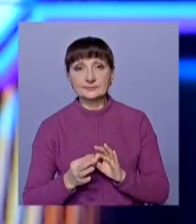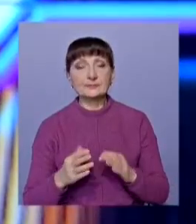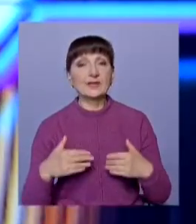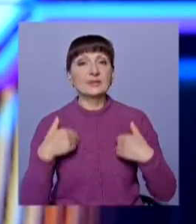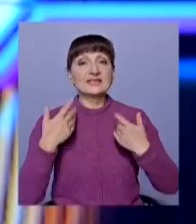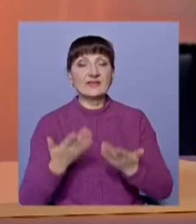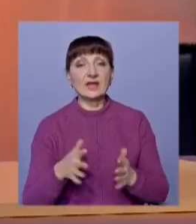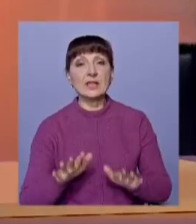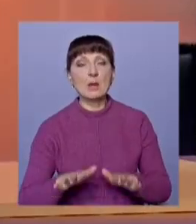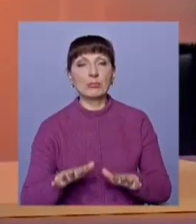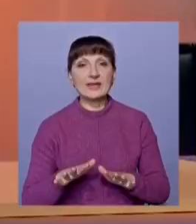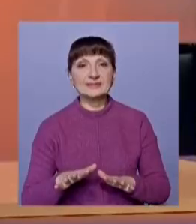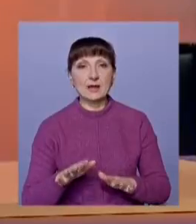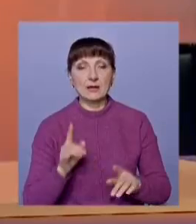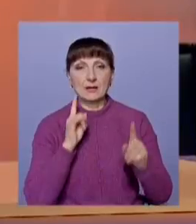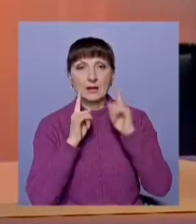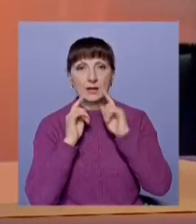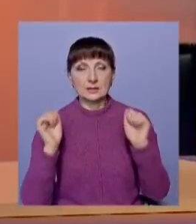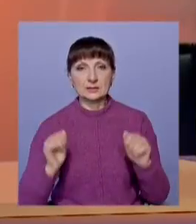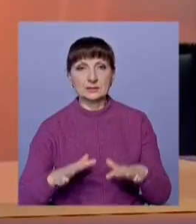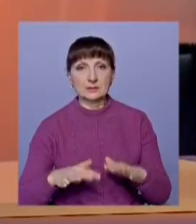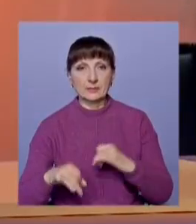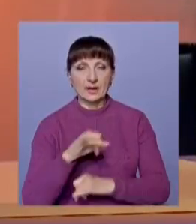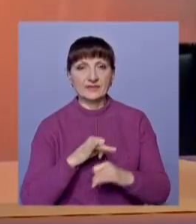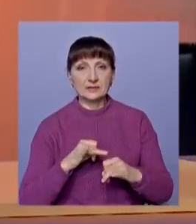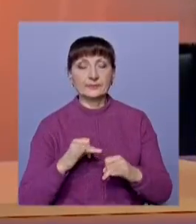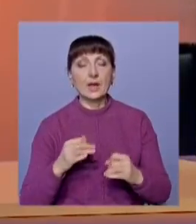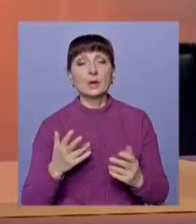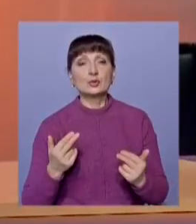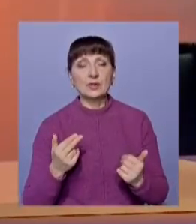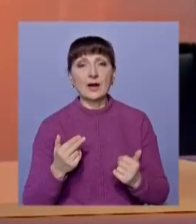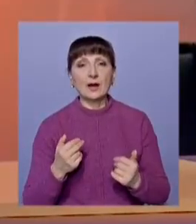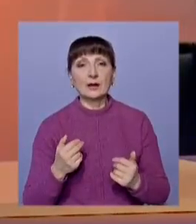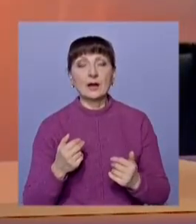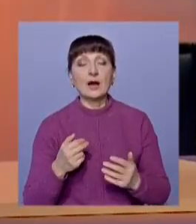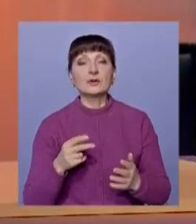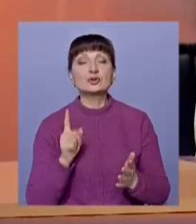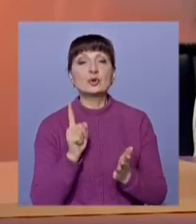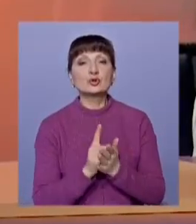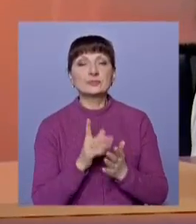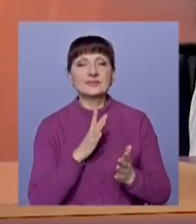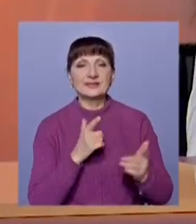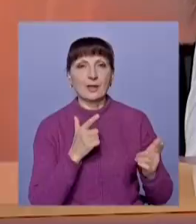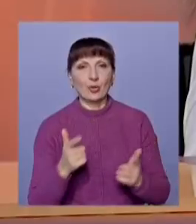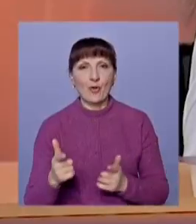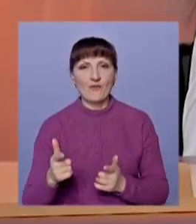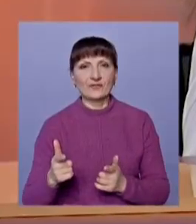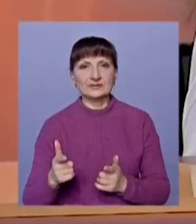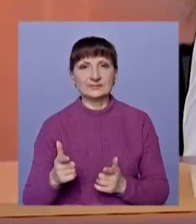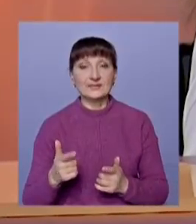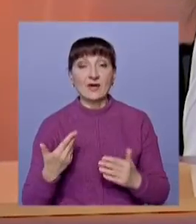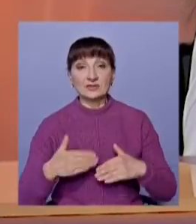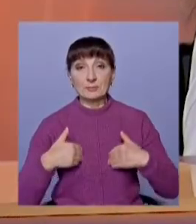предоставлении площадки. Дело в том, что всему, как говорится, плод должен созреть. Да? То есть также и наши участники. То есть вот это